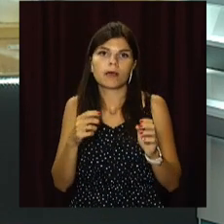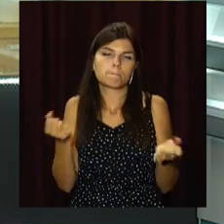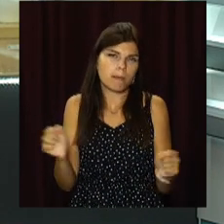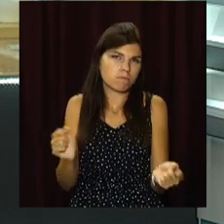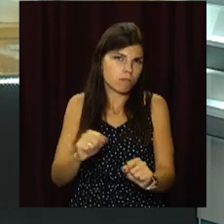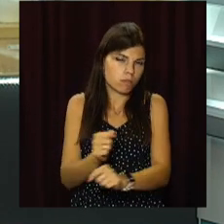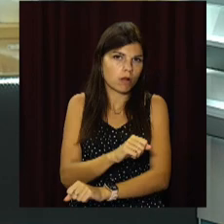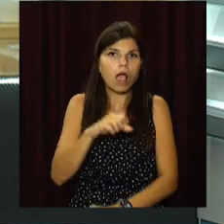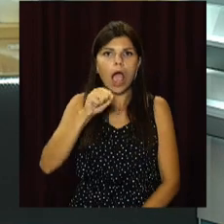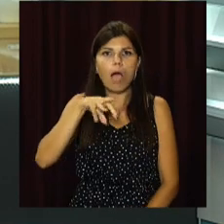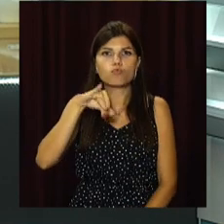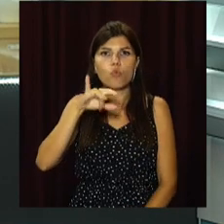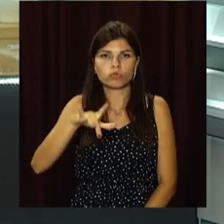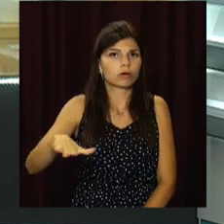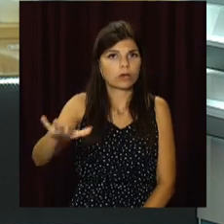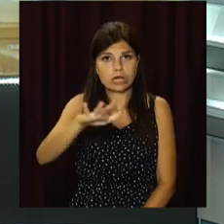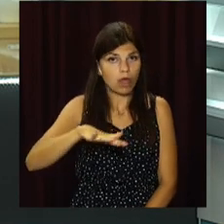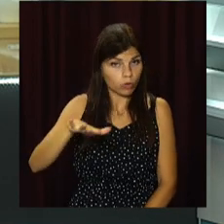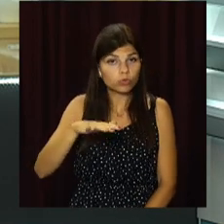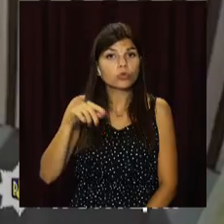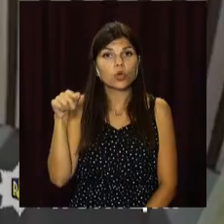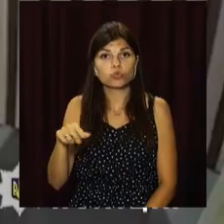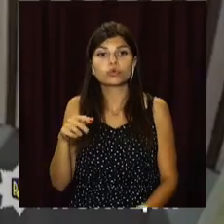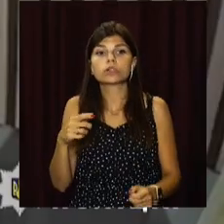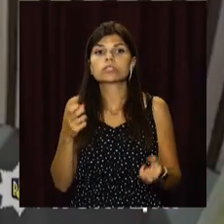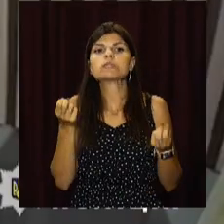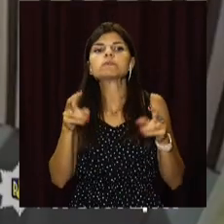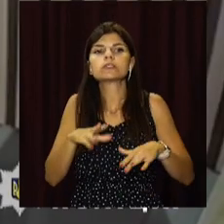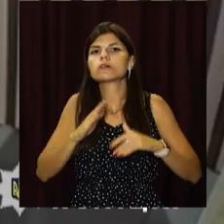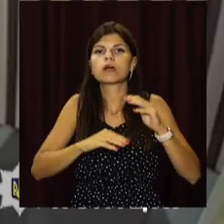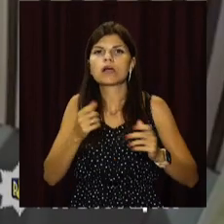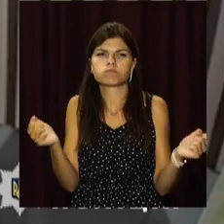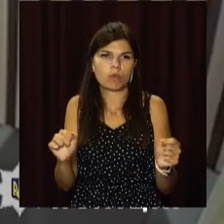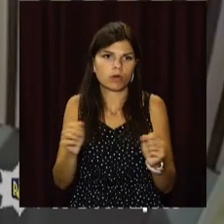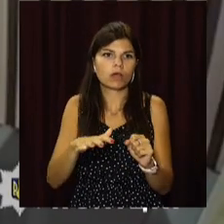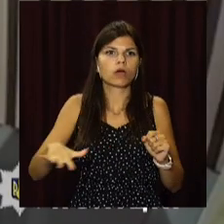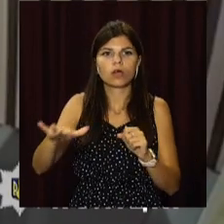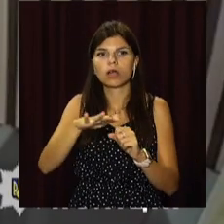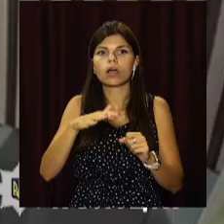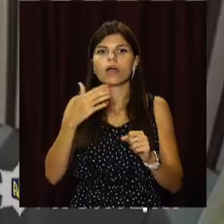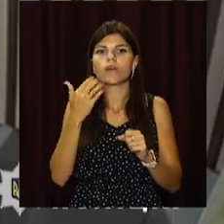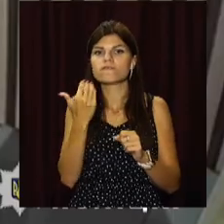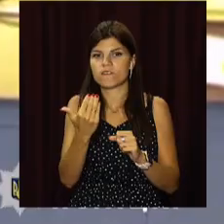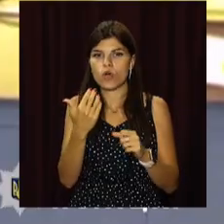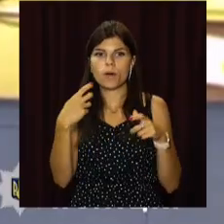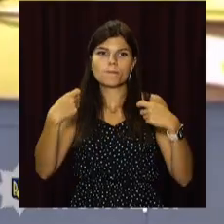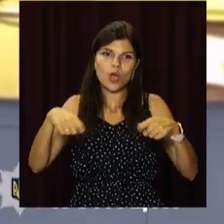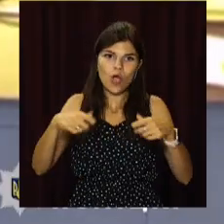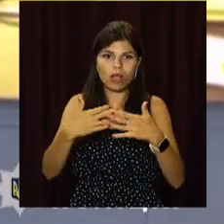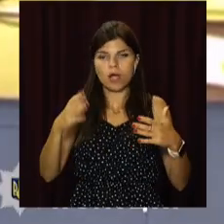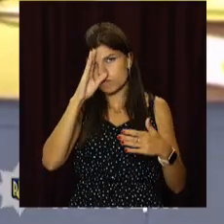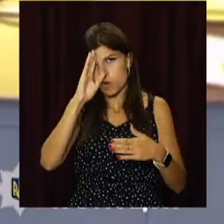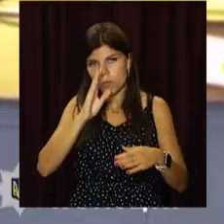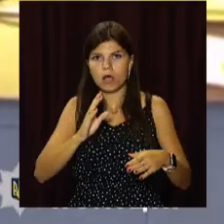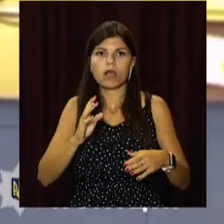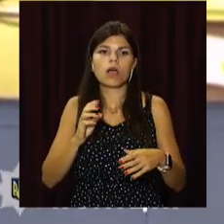на території Амур-Нижньодніпровського району. Злодії спеціалізувались на крадіжках майна з торговельних павільйонів. Чоловіки